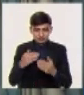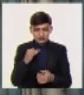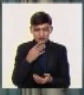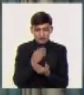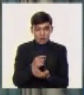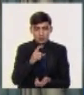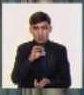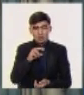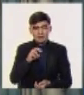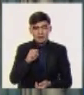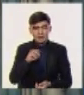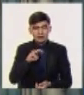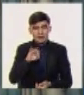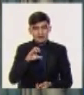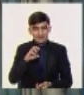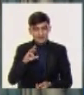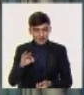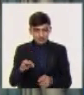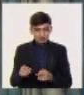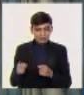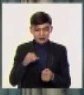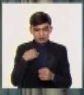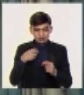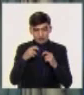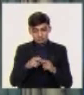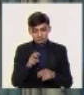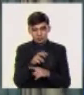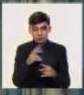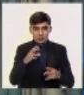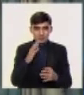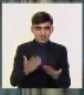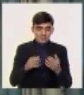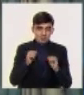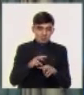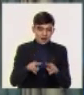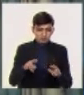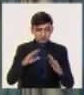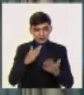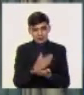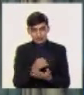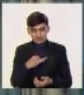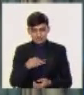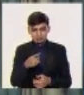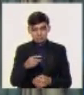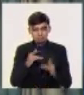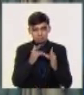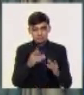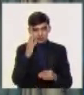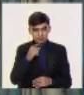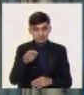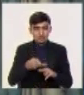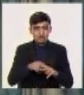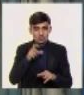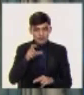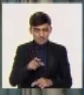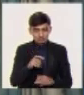своим ходатайством, чтобы мы это осмотрели. Возможны такие явления, что мы можем госпитализировать этого